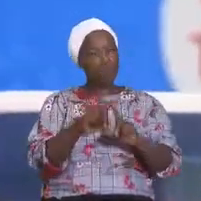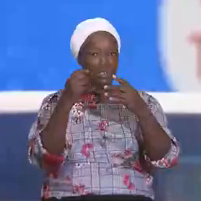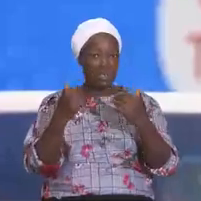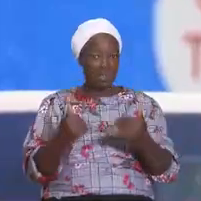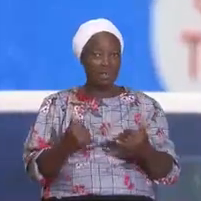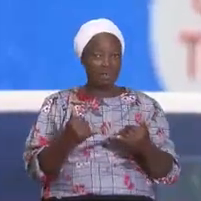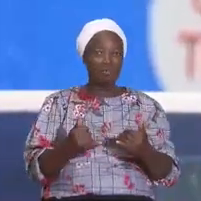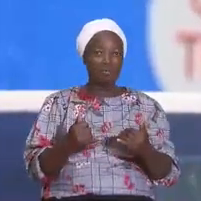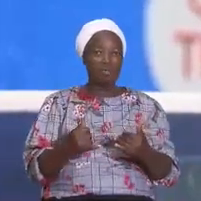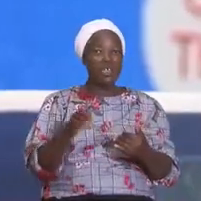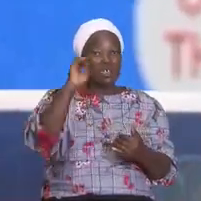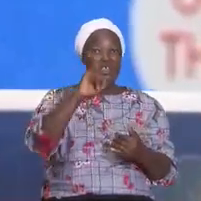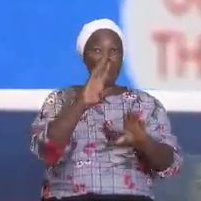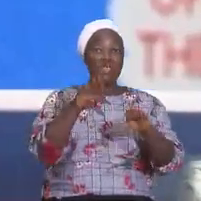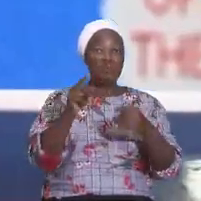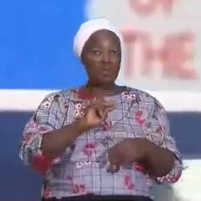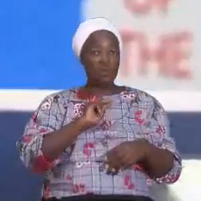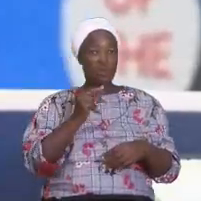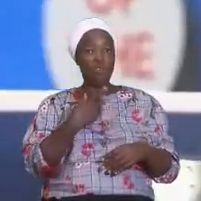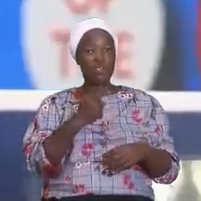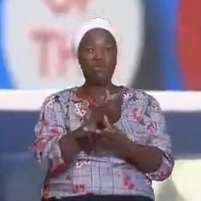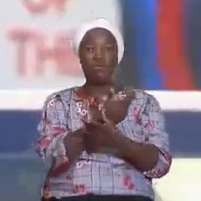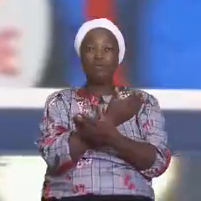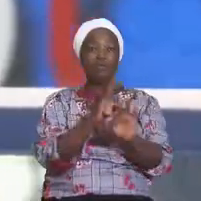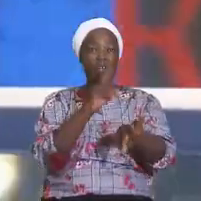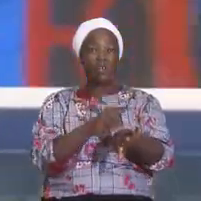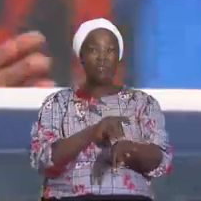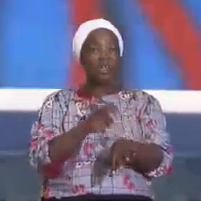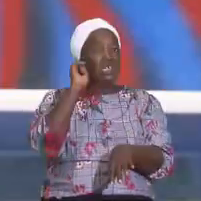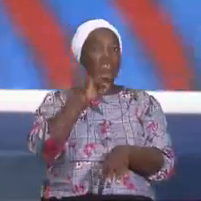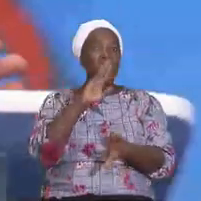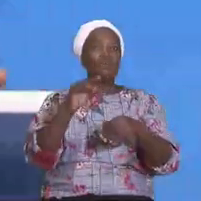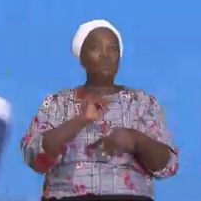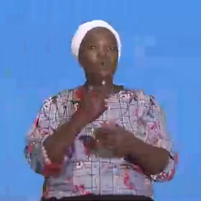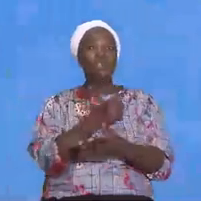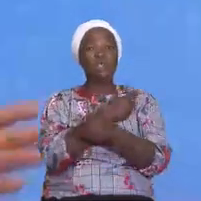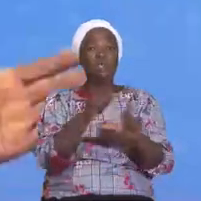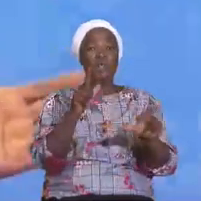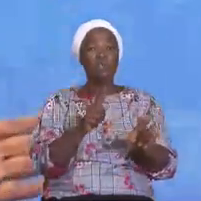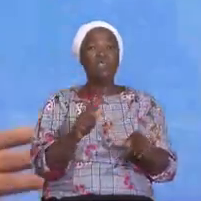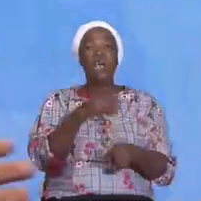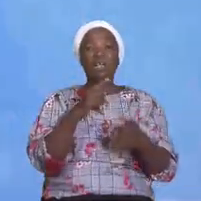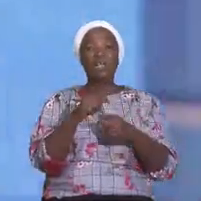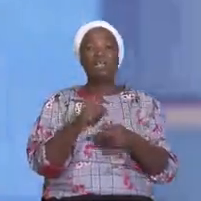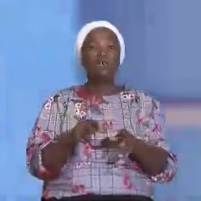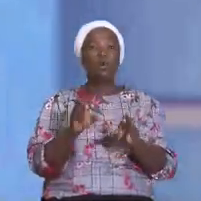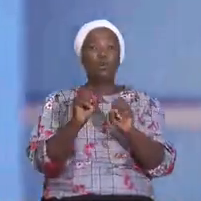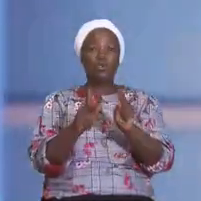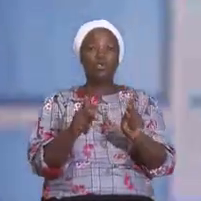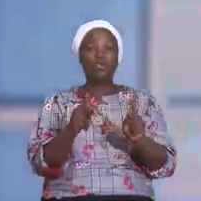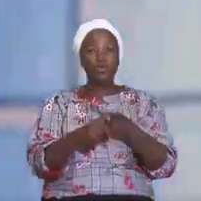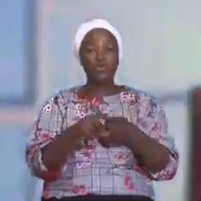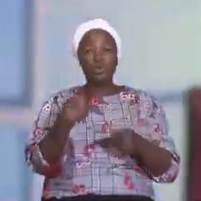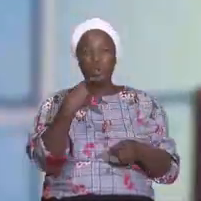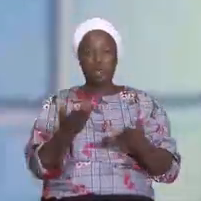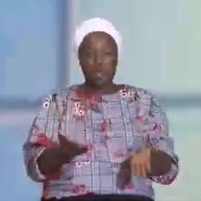la parole l'a atteint et il fut guéri. Mais maintenant, il nous a donné la liberté, il